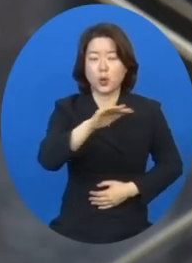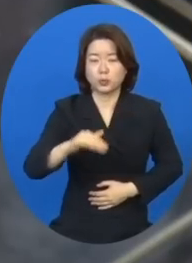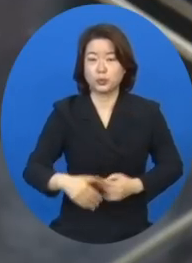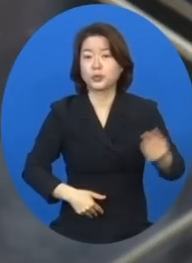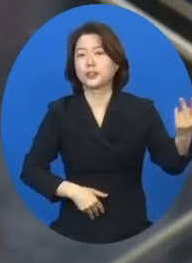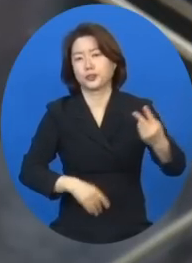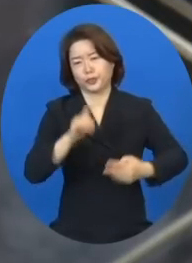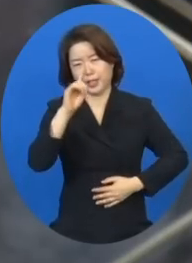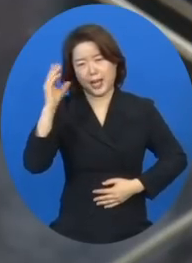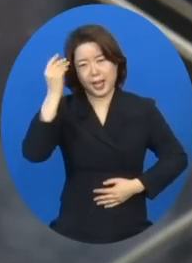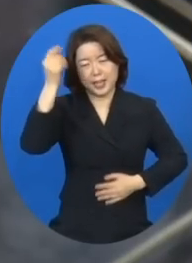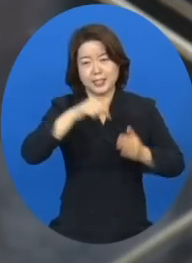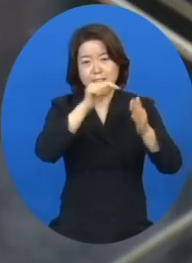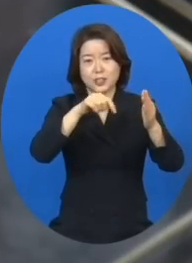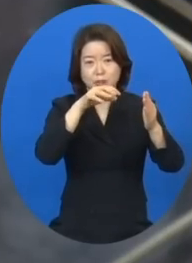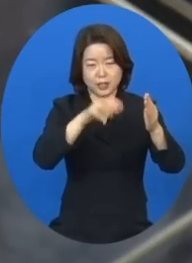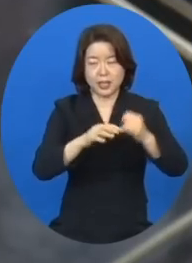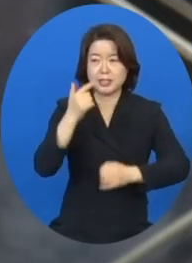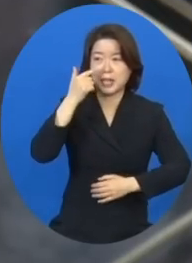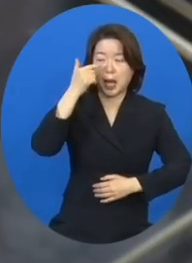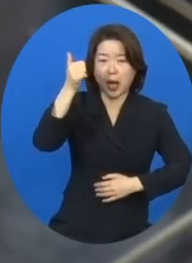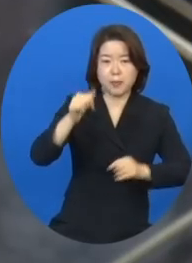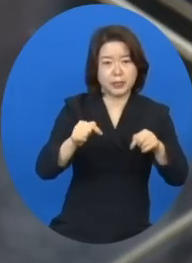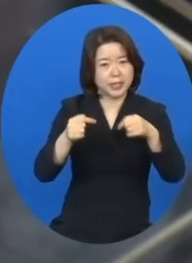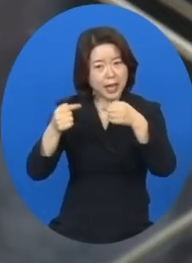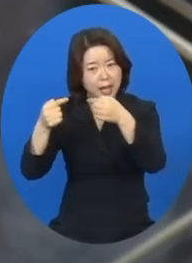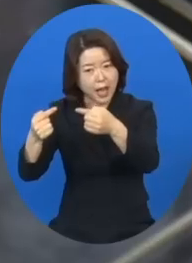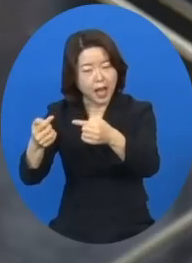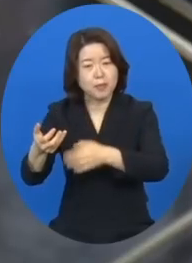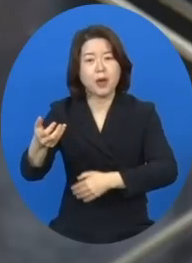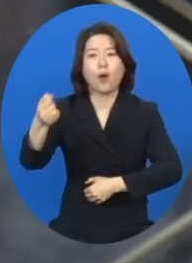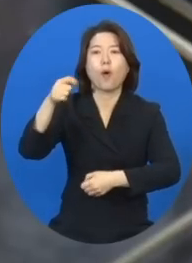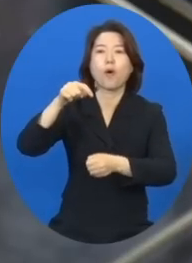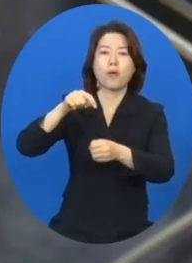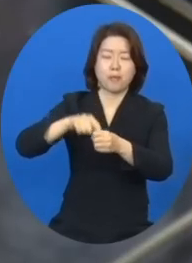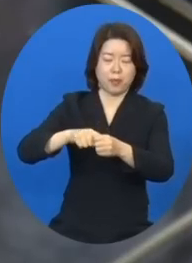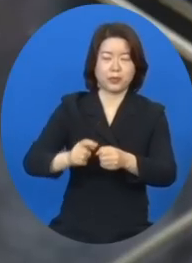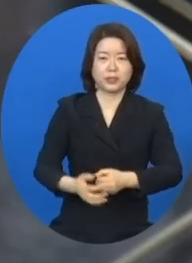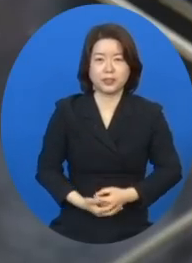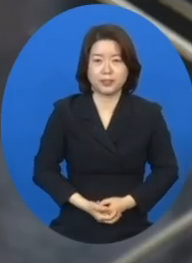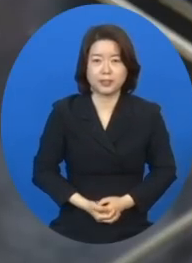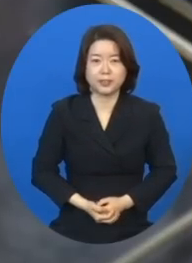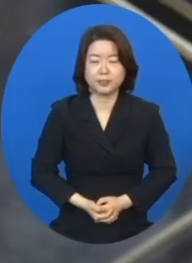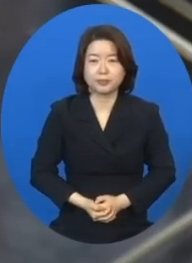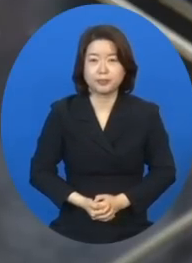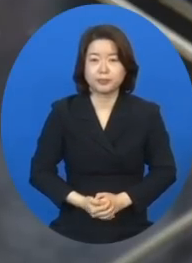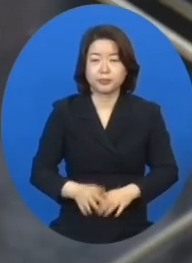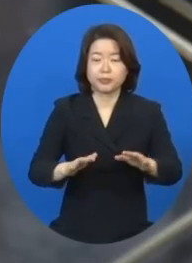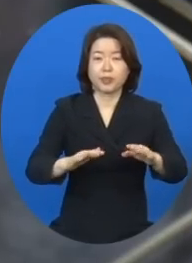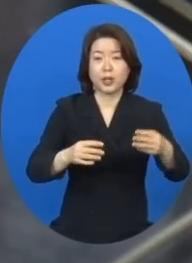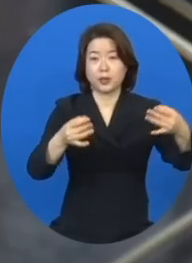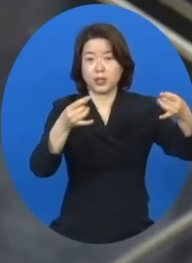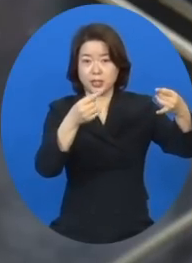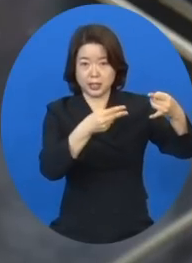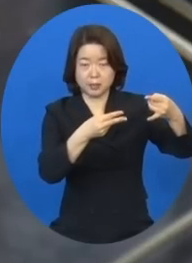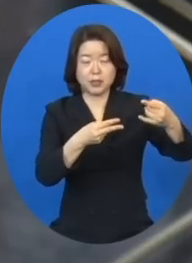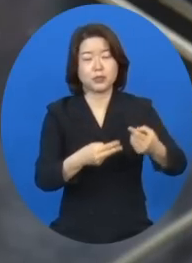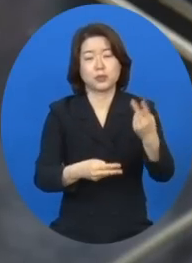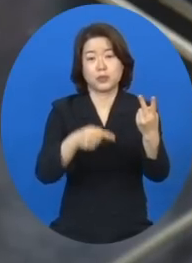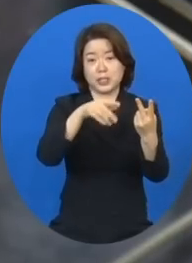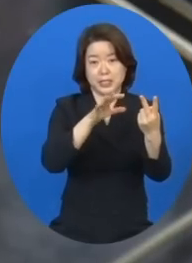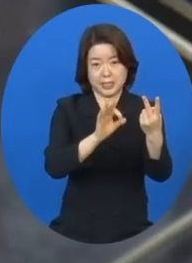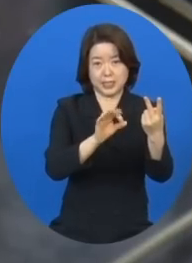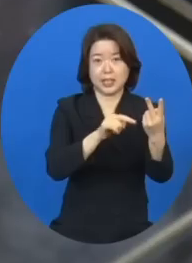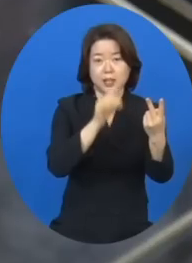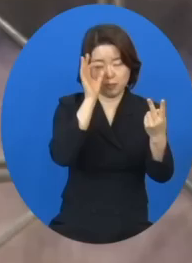성령 안에서 아버지께 나아감을 얻게 하려 하심이라. 오늘 본문인 에베소서 2장에서 사도